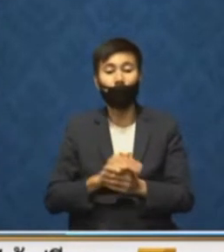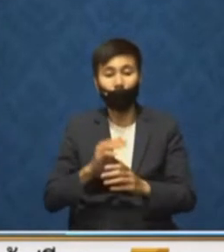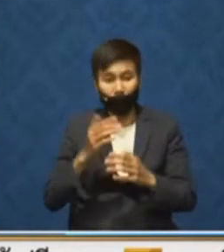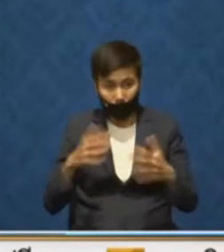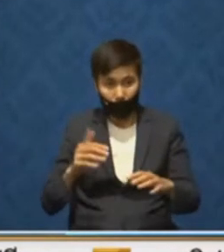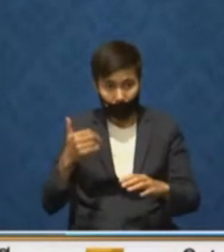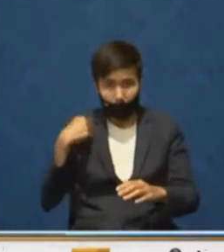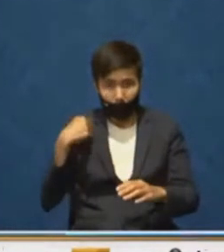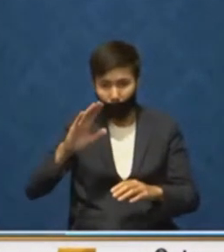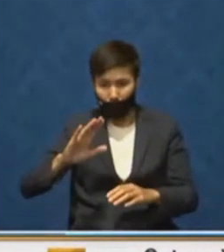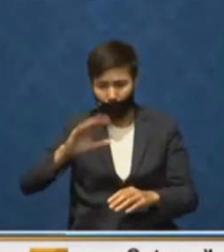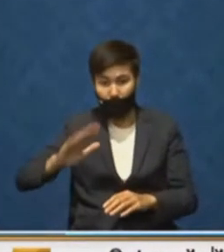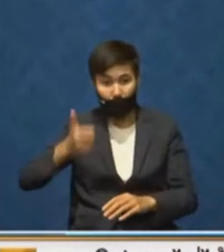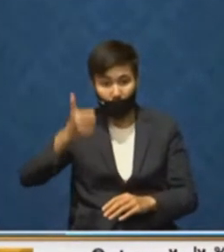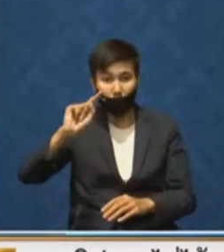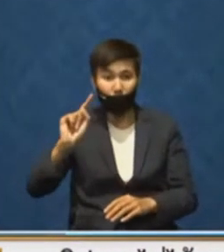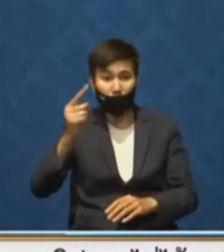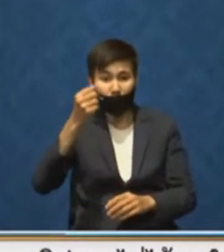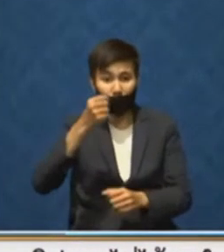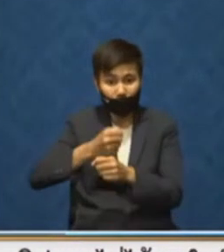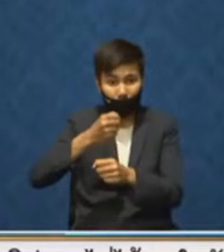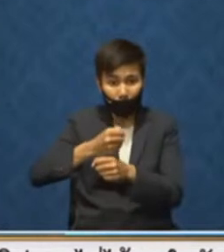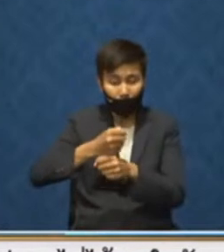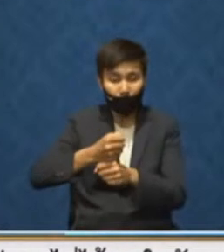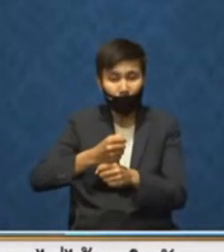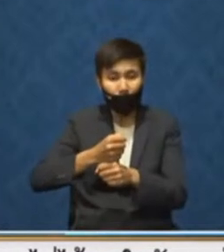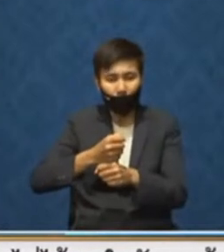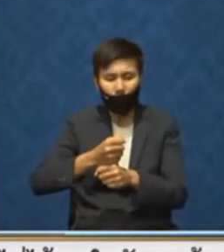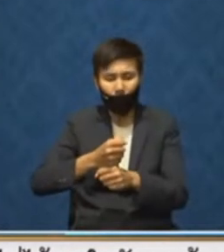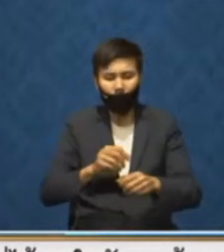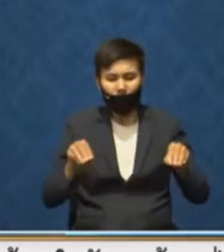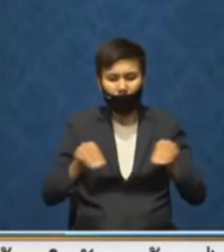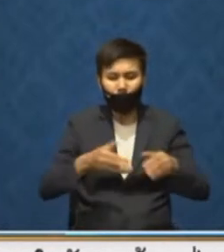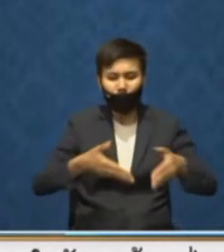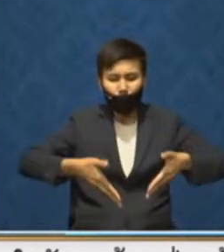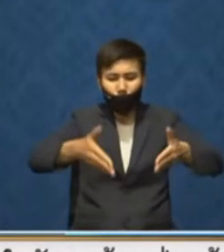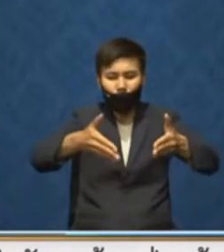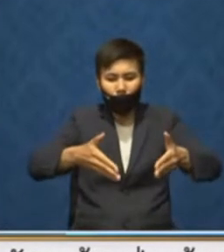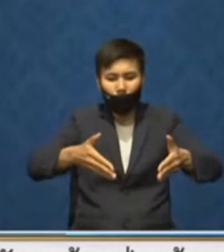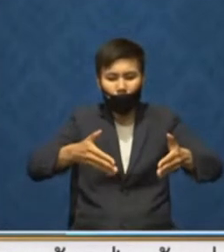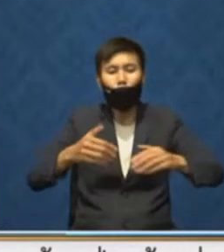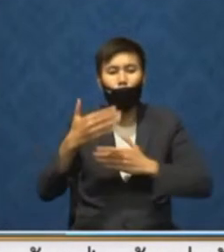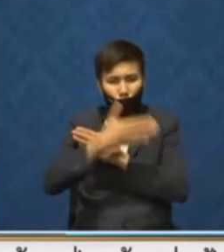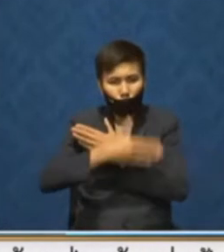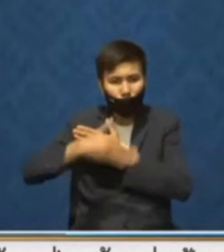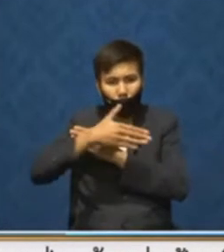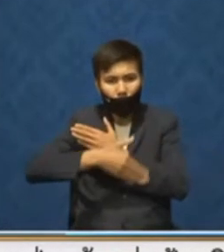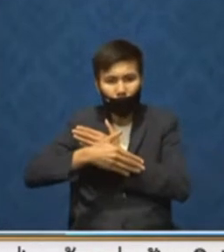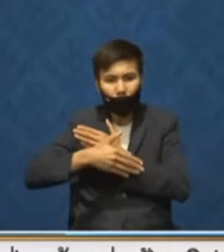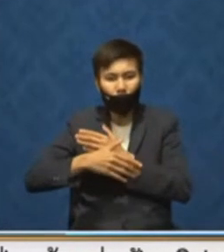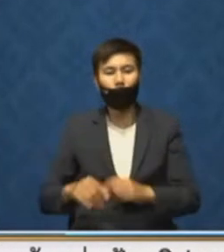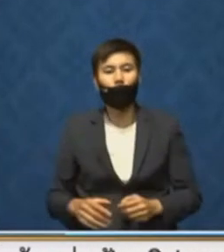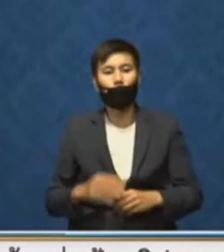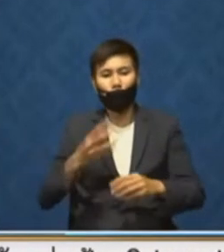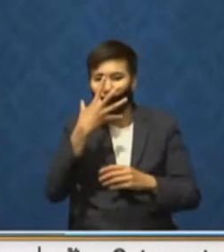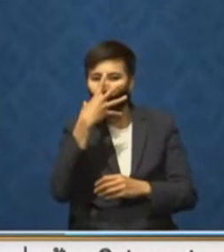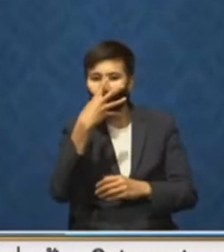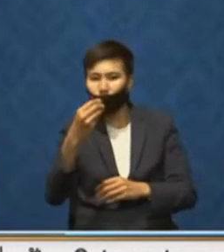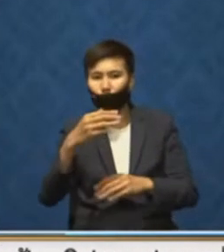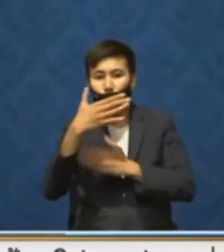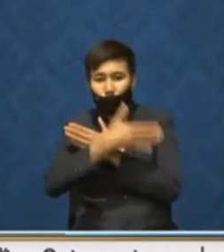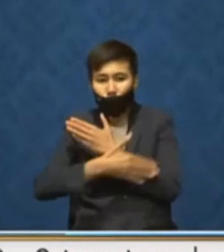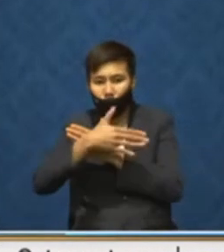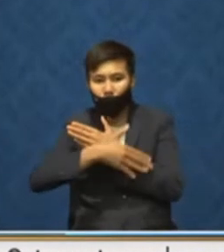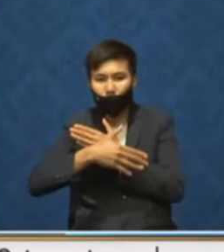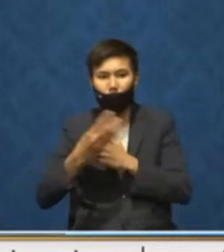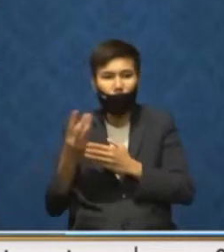เมืองใหม่ที่เราจะสร้างขึ้นทางข้างอันโดนทั้งรถไฟล้างไฟความเร็วสูงในพวกเนี้ยมันก็จะเกิดไปเรื่อยๆเหรอคะแล้วก็